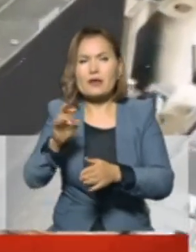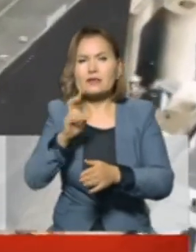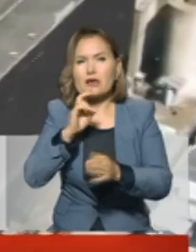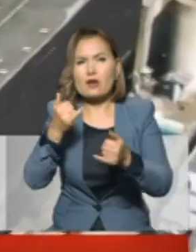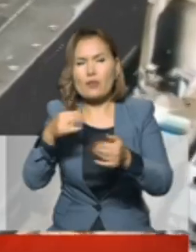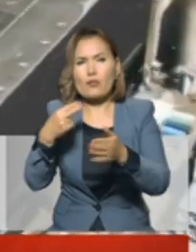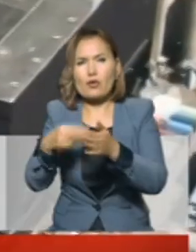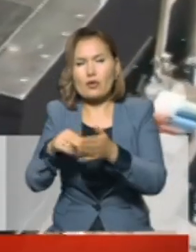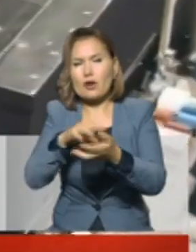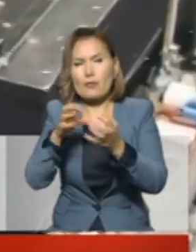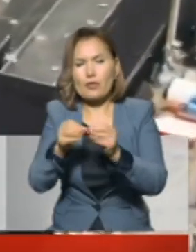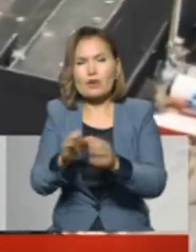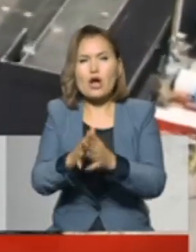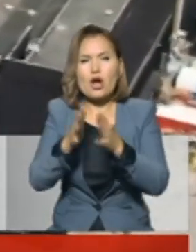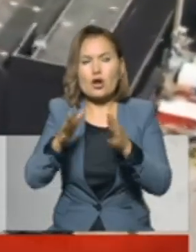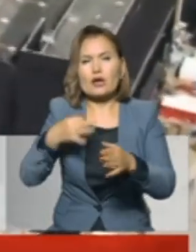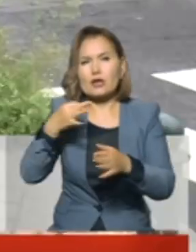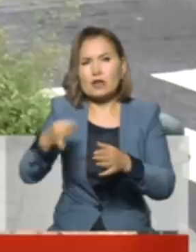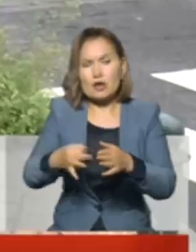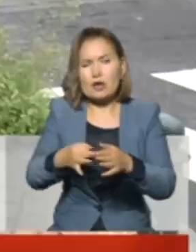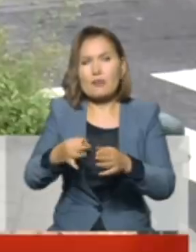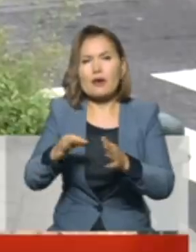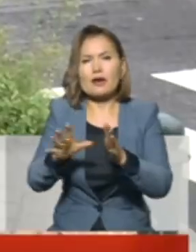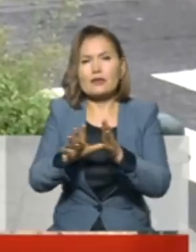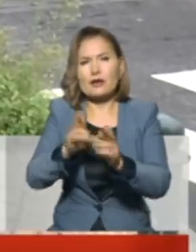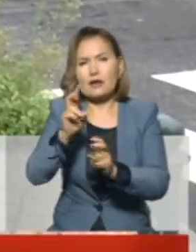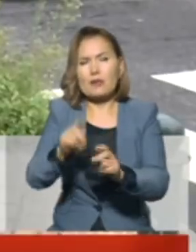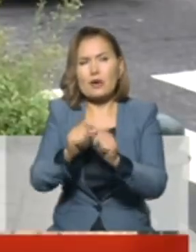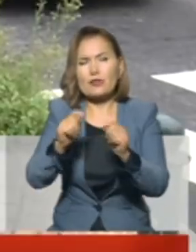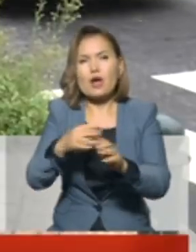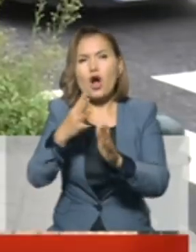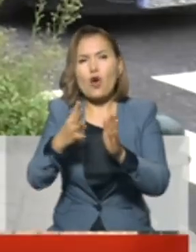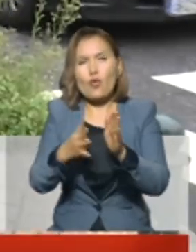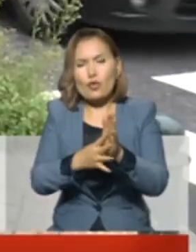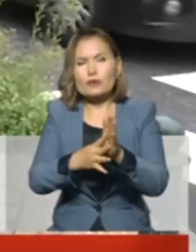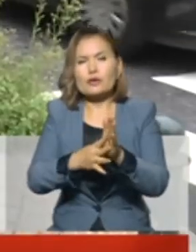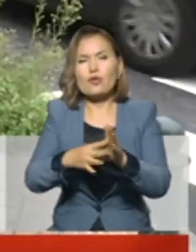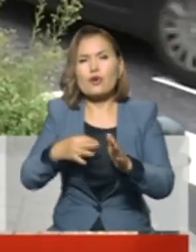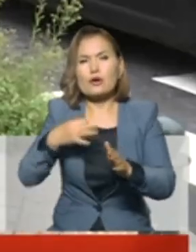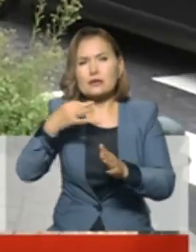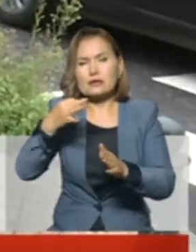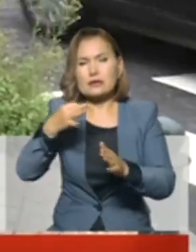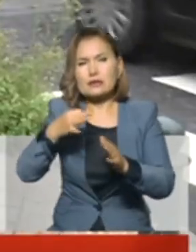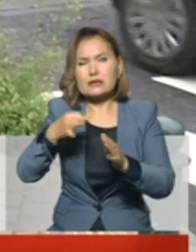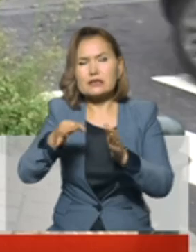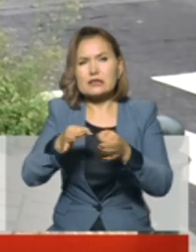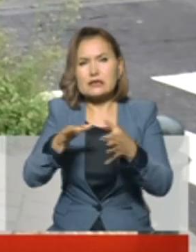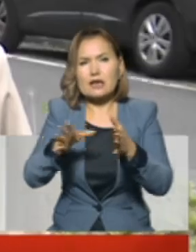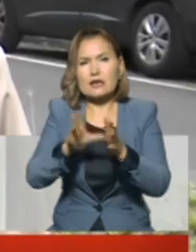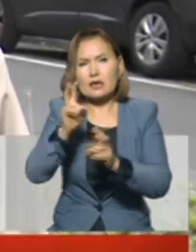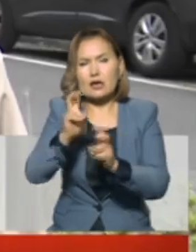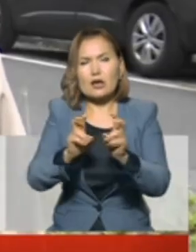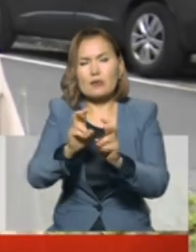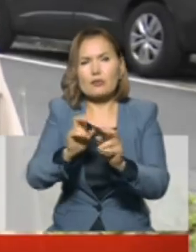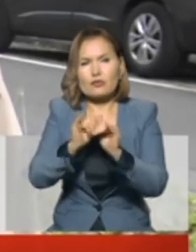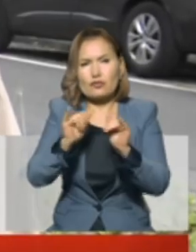атом энергетикасын қарқынды дамытуға кірісті. Қазір елдегі 19 атом электр станциясында 56 реактор жұмыс істеп тұр.